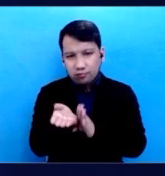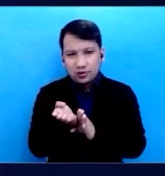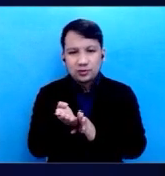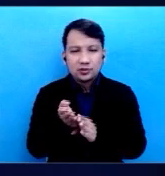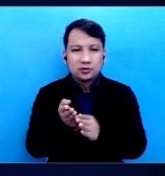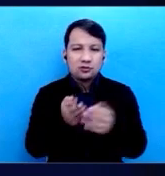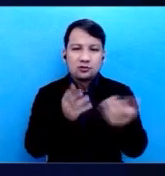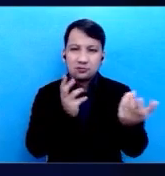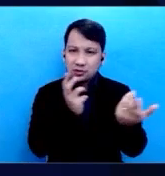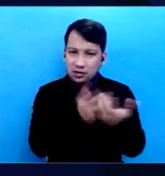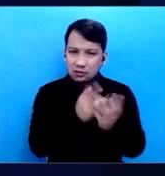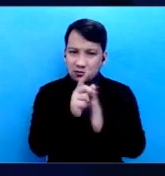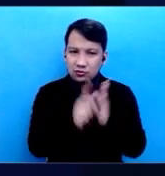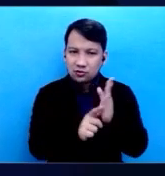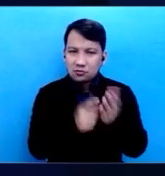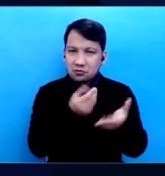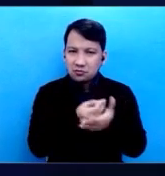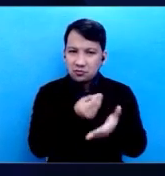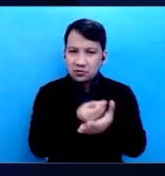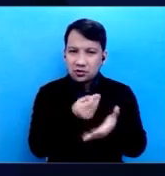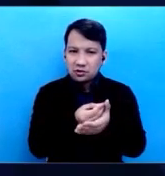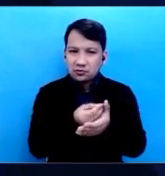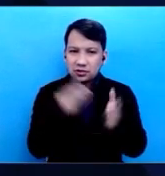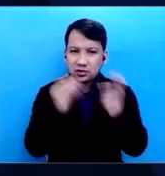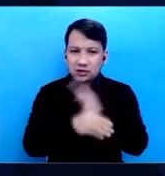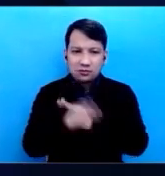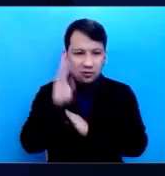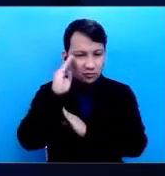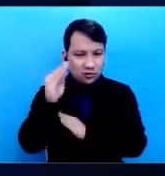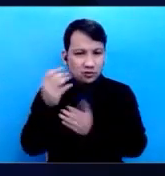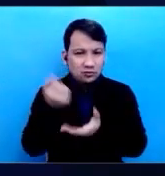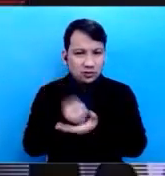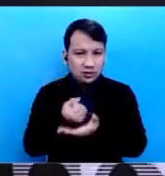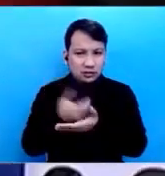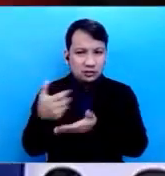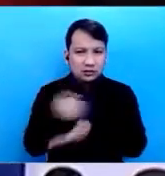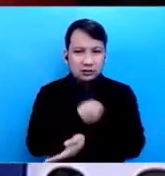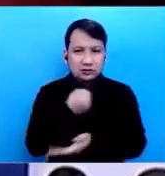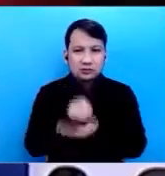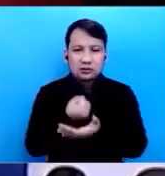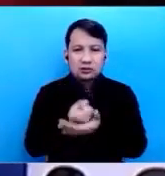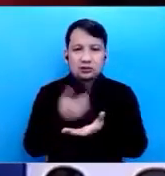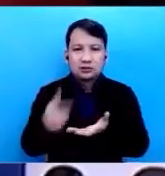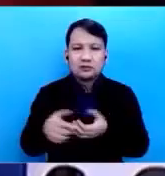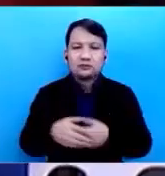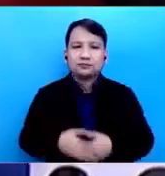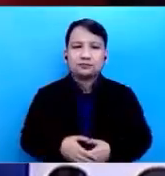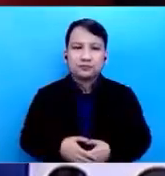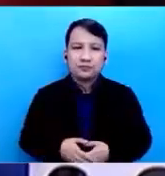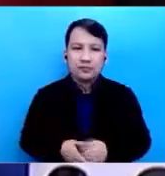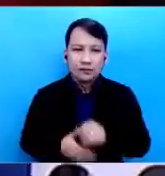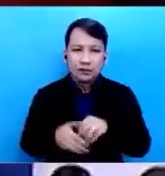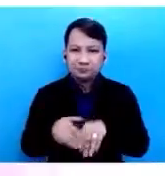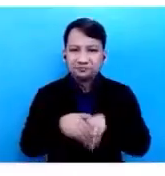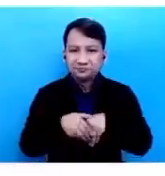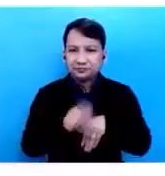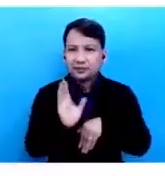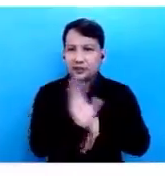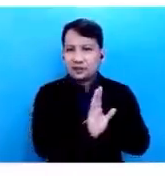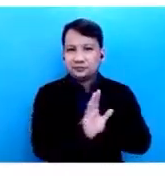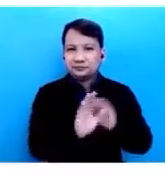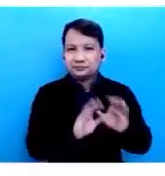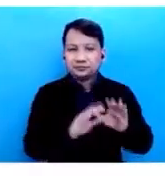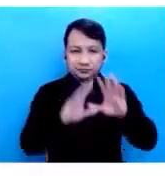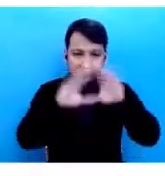may pera at ang anyang murderous Marcoses na nagdako sa kaban ng bayan. Tumanggi naman magbigay ng komento si